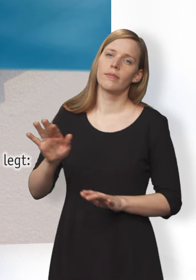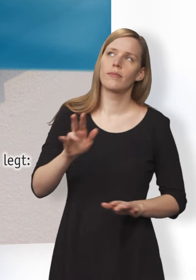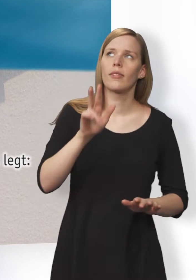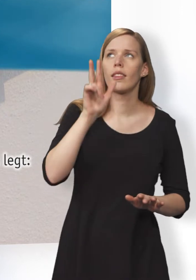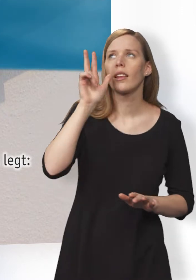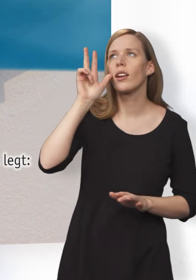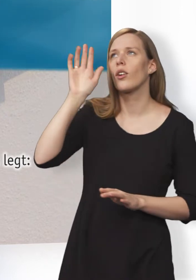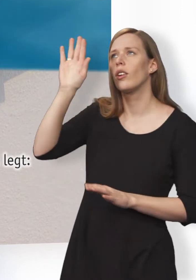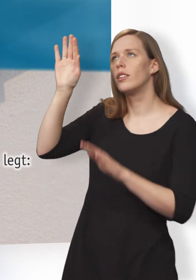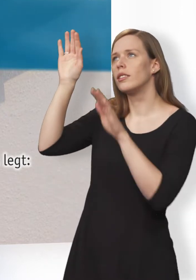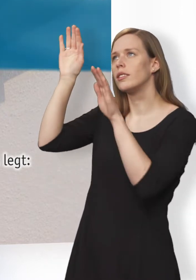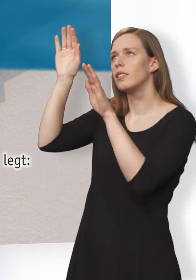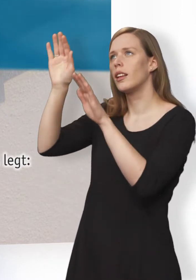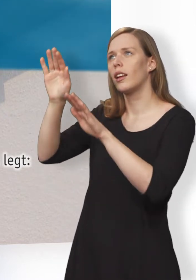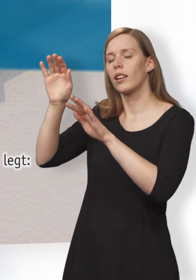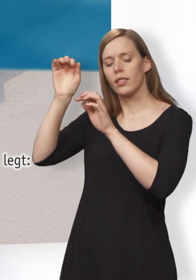7